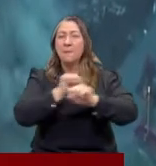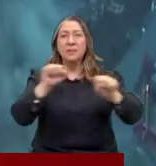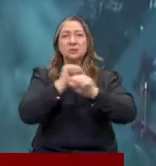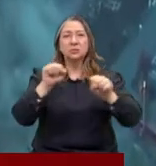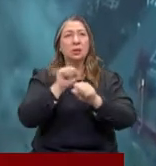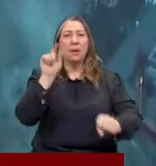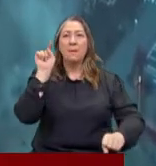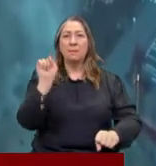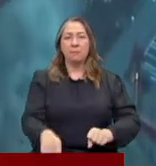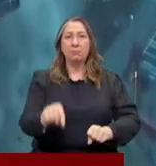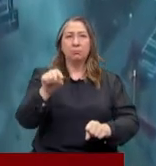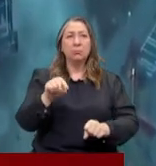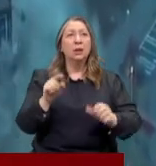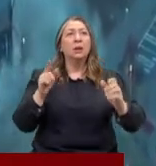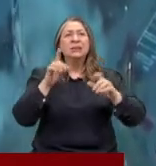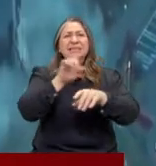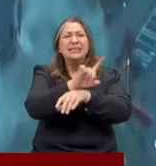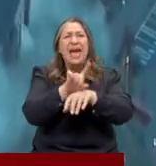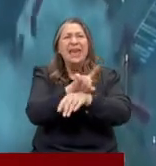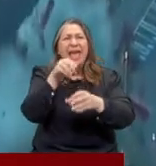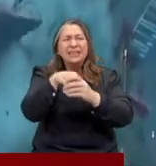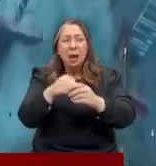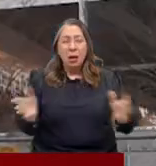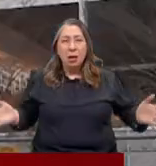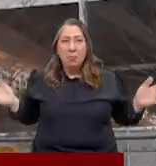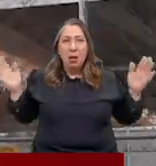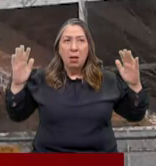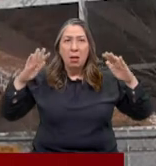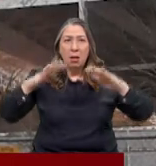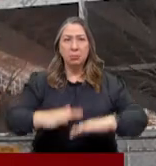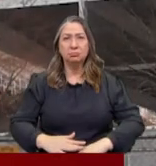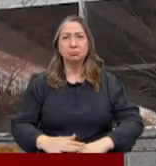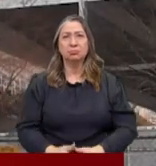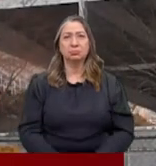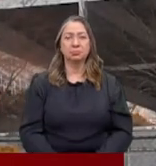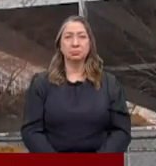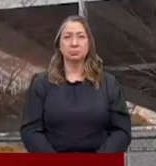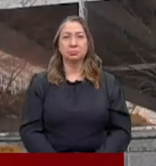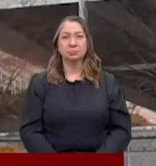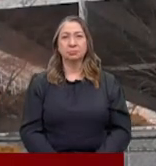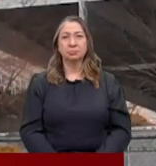patlayıcıların düğmesine bastı. Tribün saniyeler içinde yerle bir oldu.